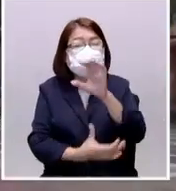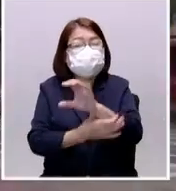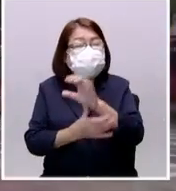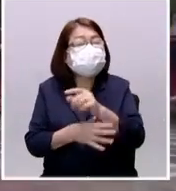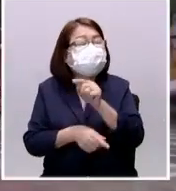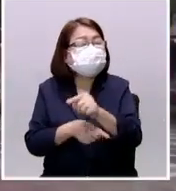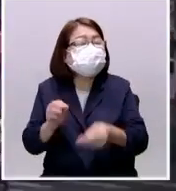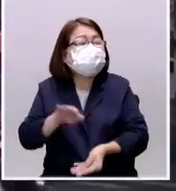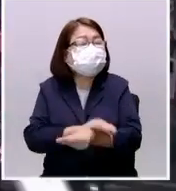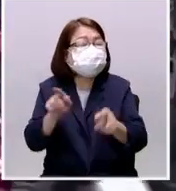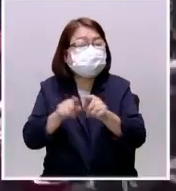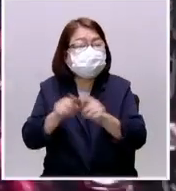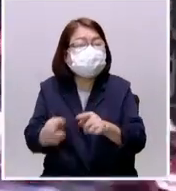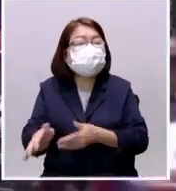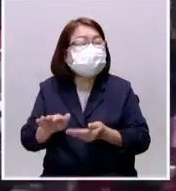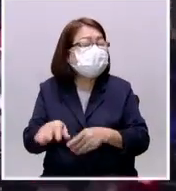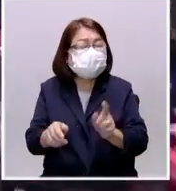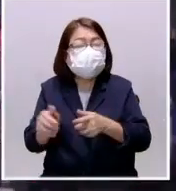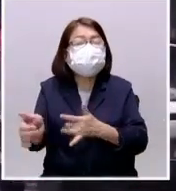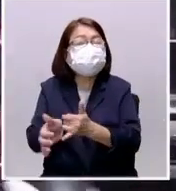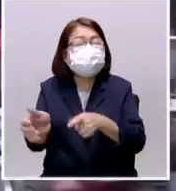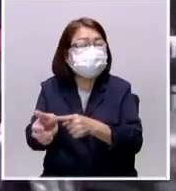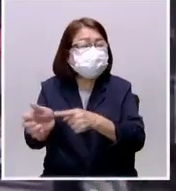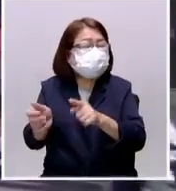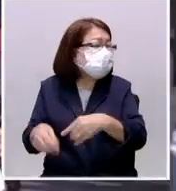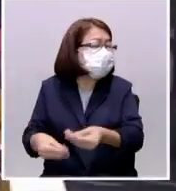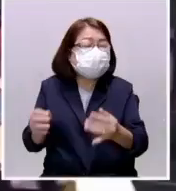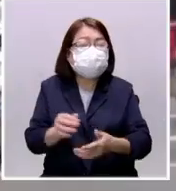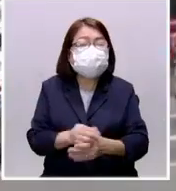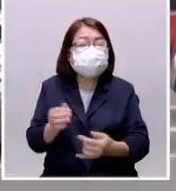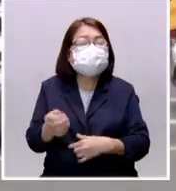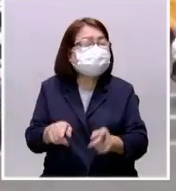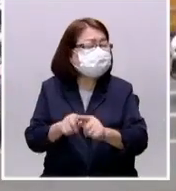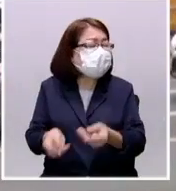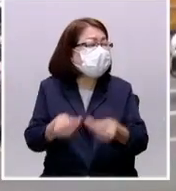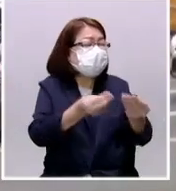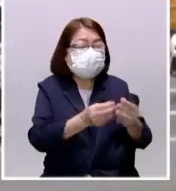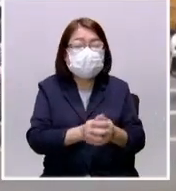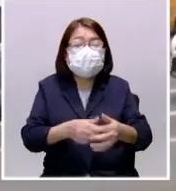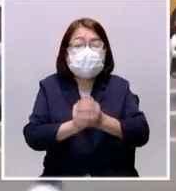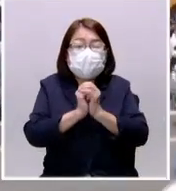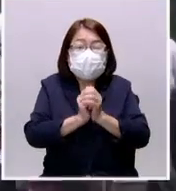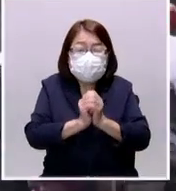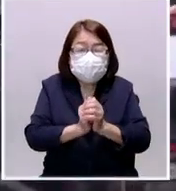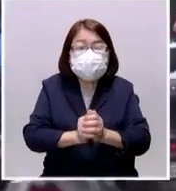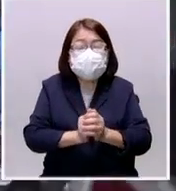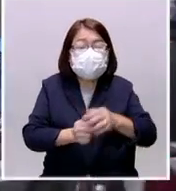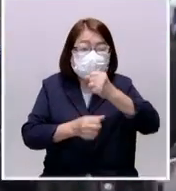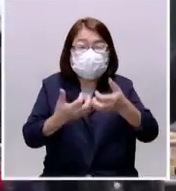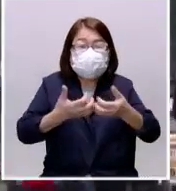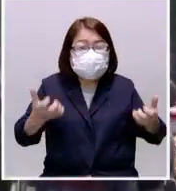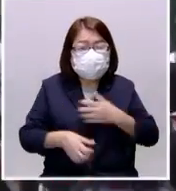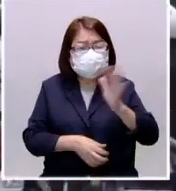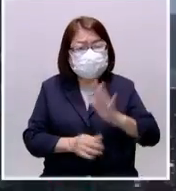ใดก็ตามและหยุดแทรกแซงกิจการภายในของจีนและไต้หวันคือไต้หวันของจีนและในที่สุดแล้วไต้หวันจะ